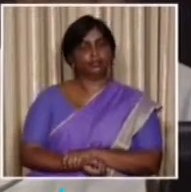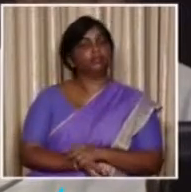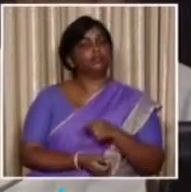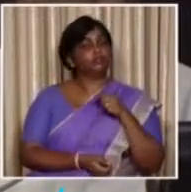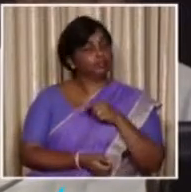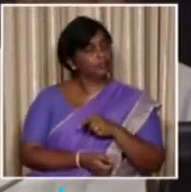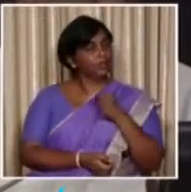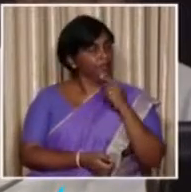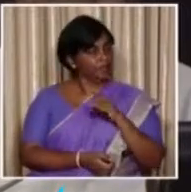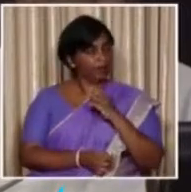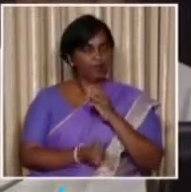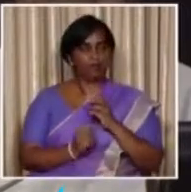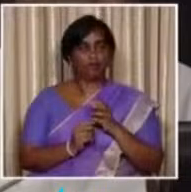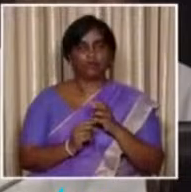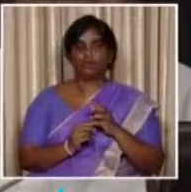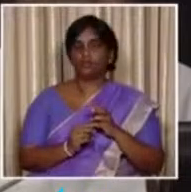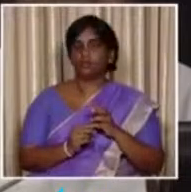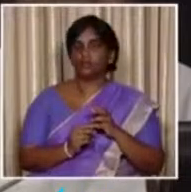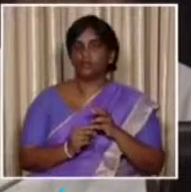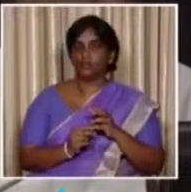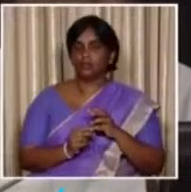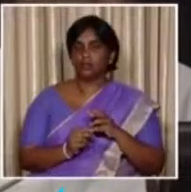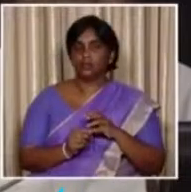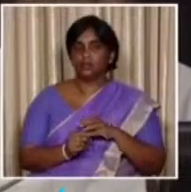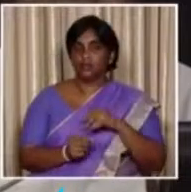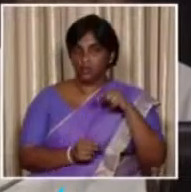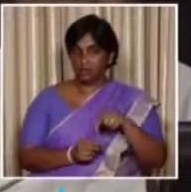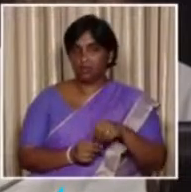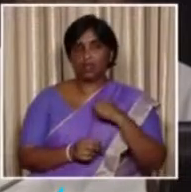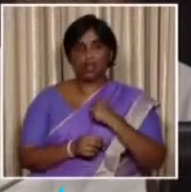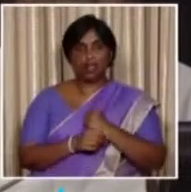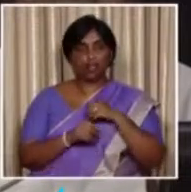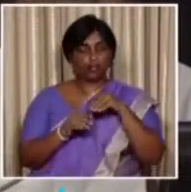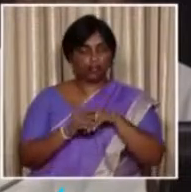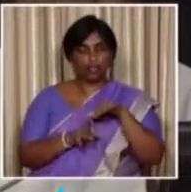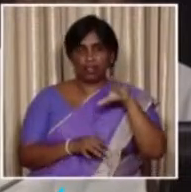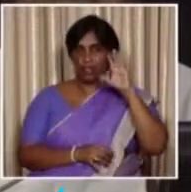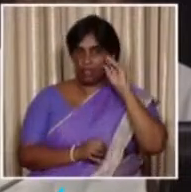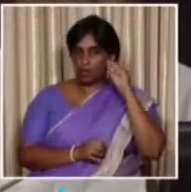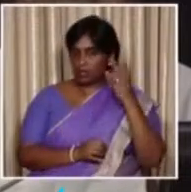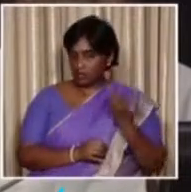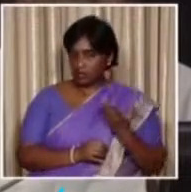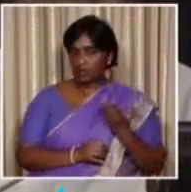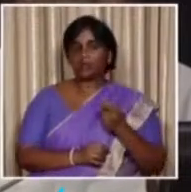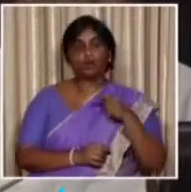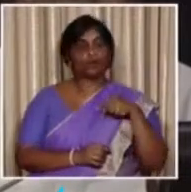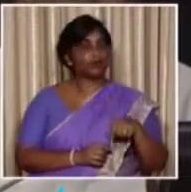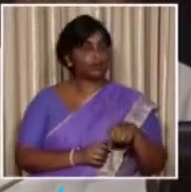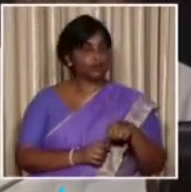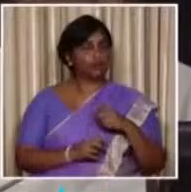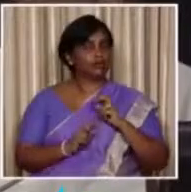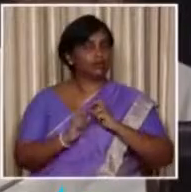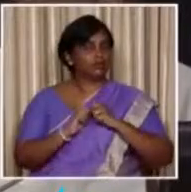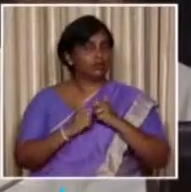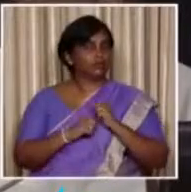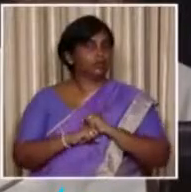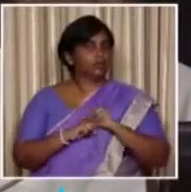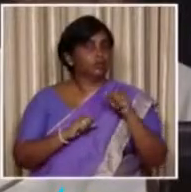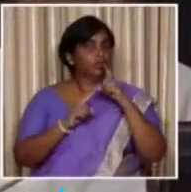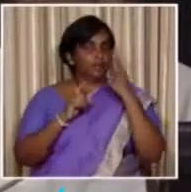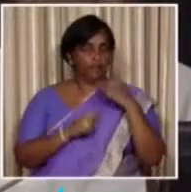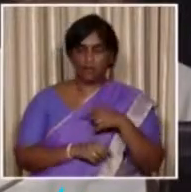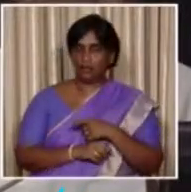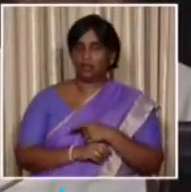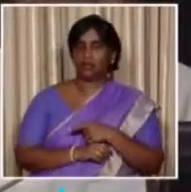මේකම හින්දා තමයි මෙන්න මේ තත්වය අද ආණ්ඩු පක්ෂයට තේරුම් ගන්න බැරි නම් අද මේ අරගලයක් ඇති වුණේ මෙන්න